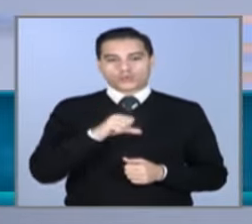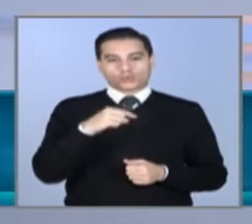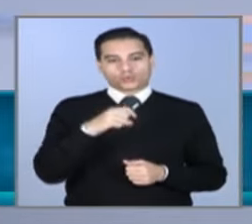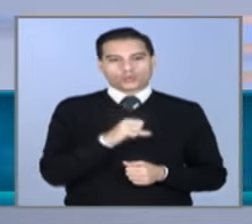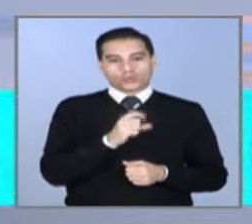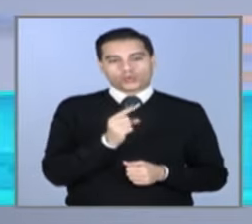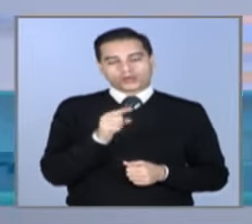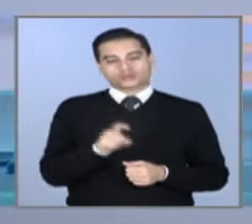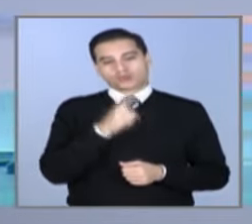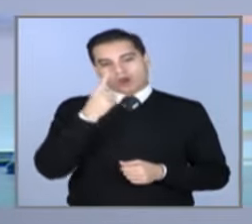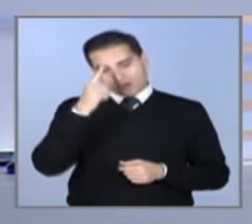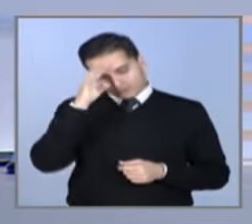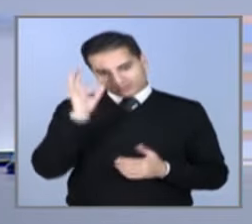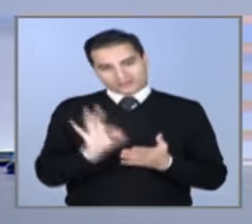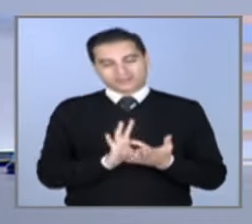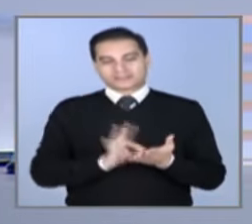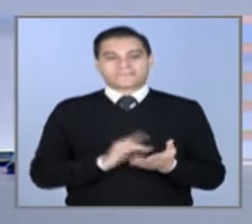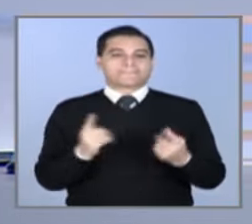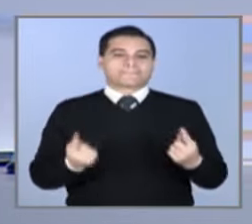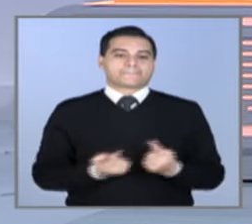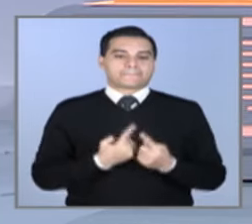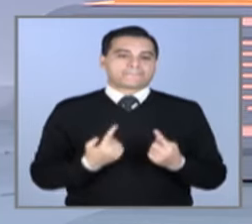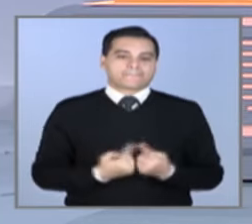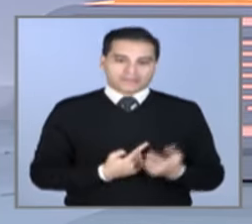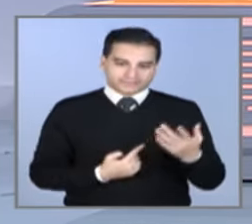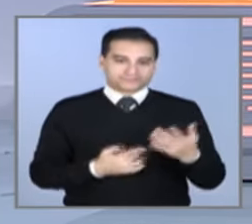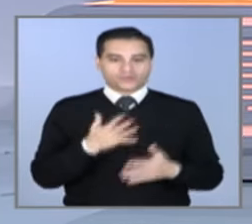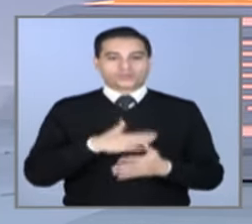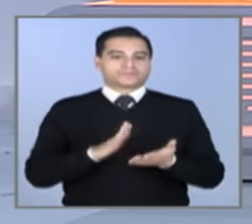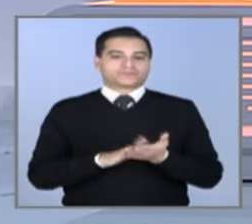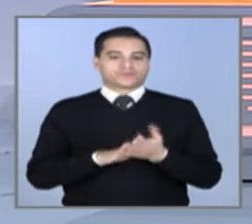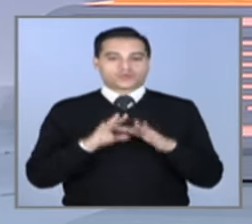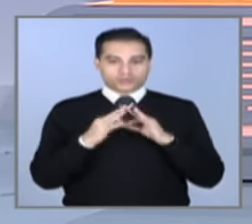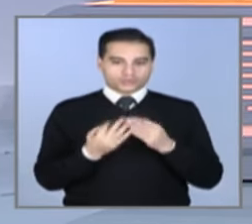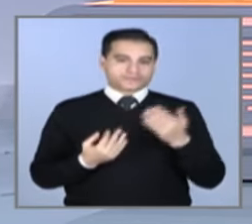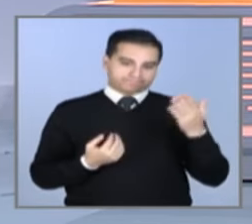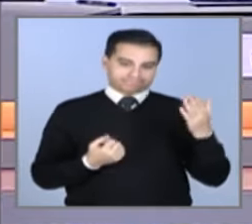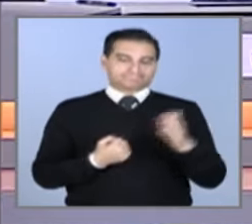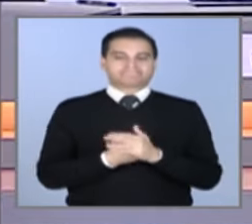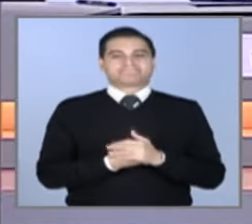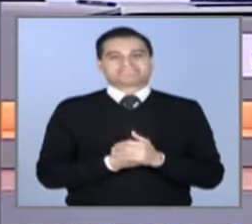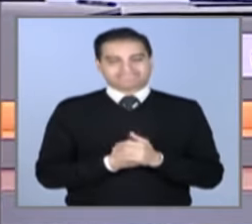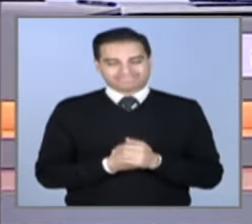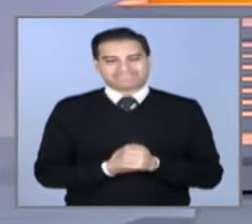على سؤال، فرقت على سؤال. هارد لك، نحيي كلنا عائلة عباسي.